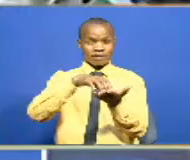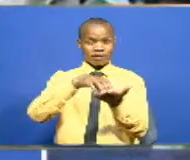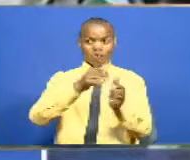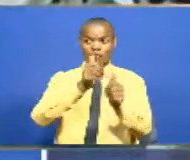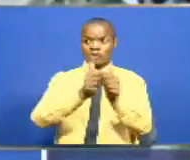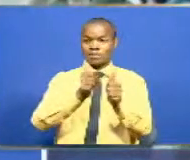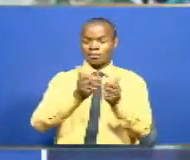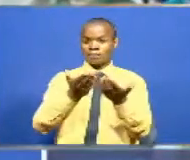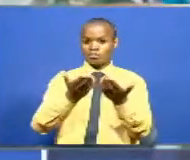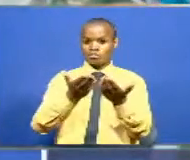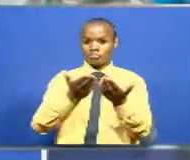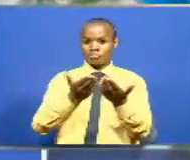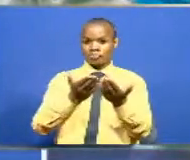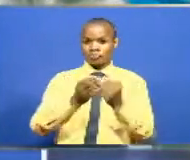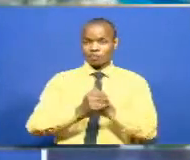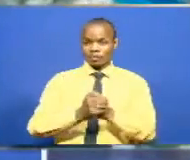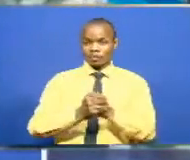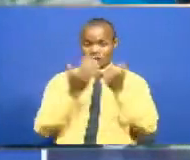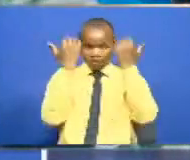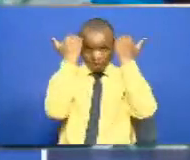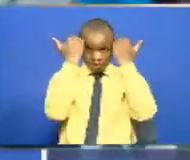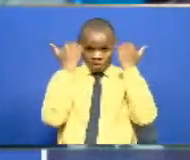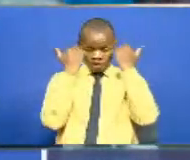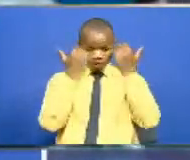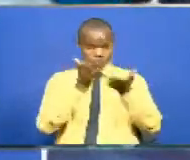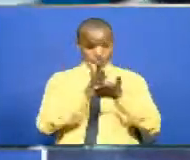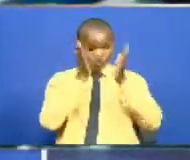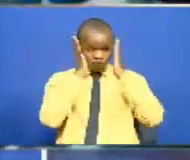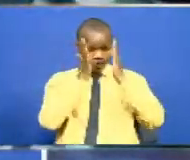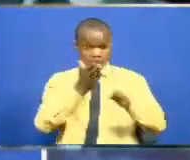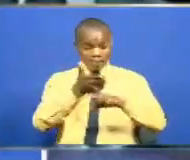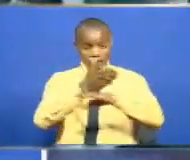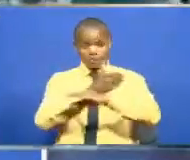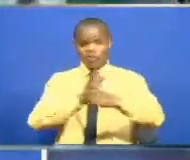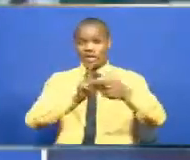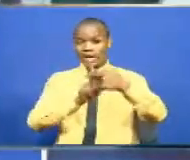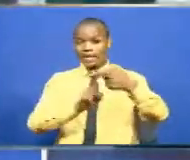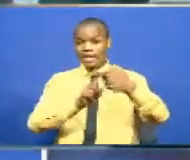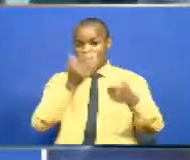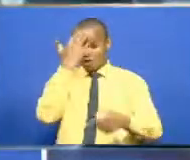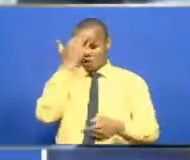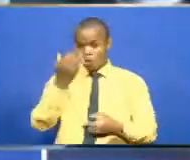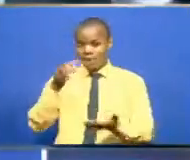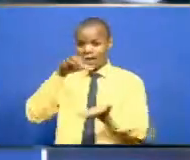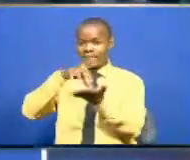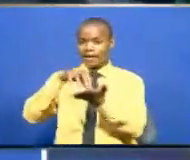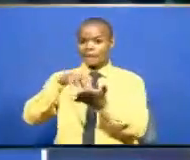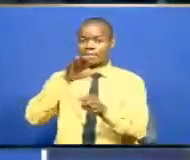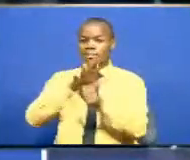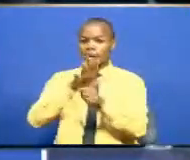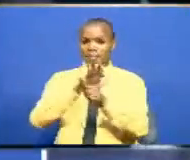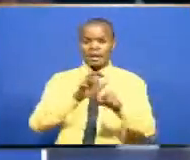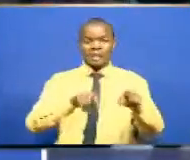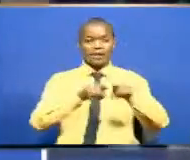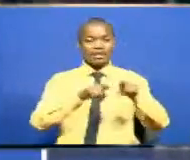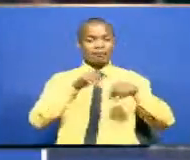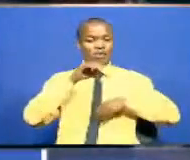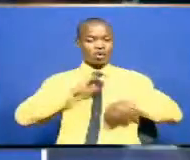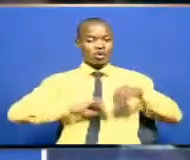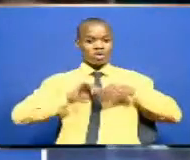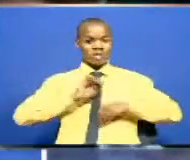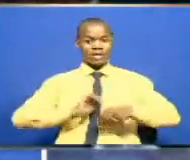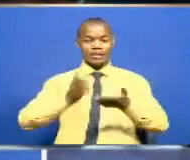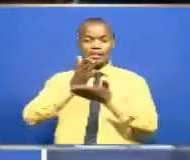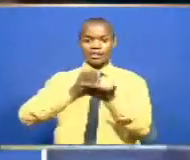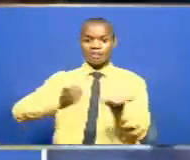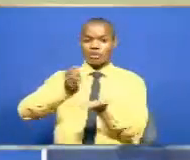case backlog is increased. Idara ya mahakama imemulikwa katika miaka ya hivi majuzi kutokana na mrundiko wa kesi na madai ya rushwa dhidi ya baadhi ya